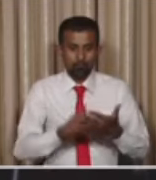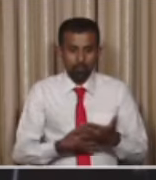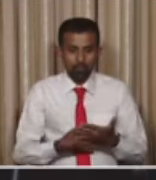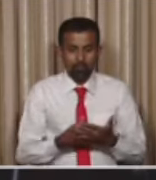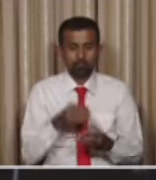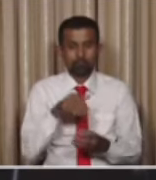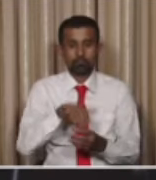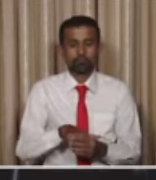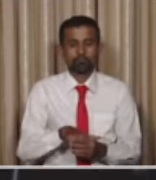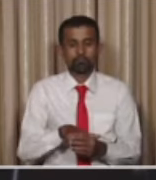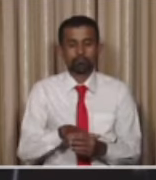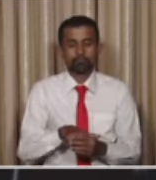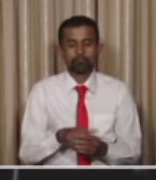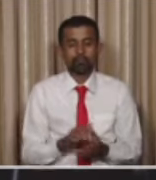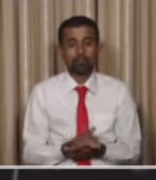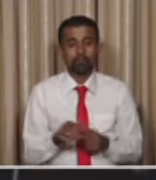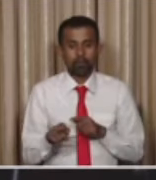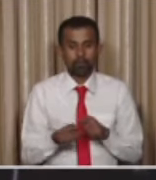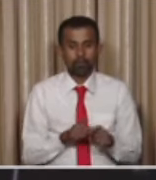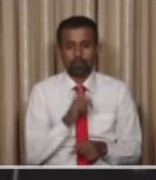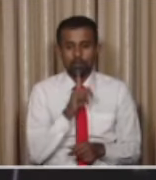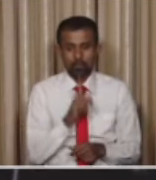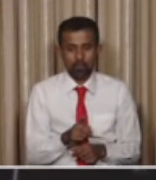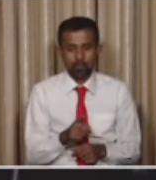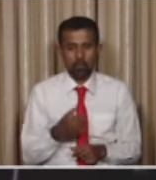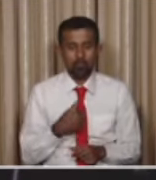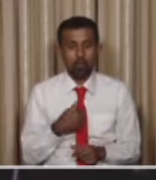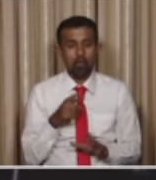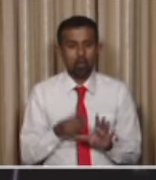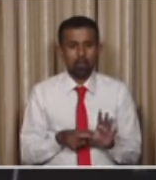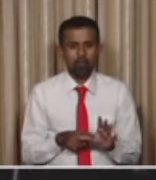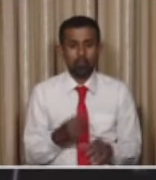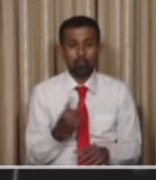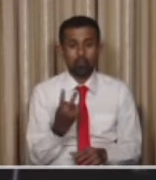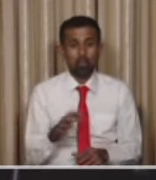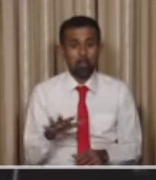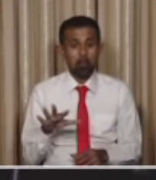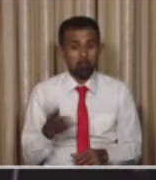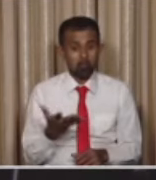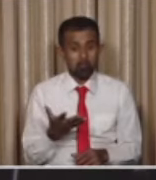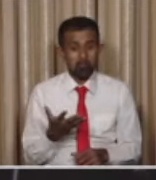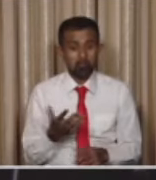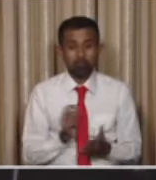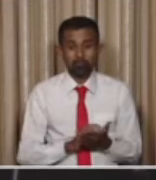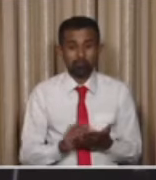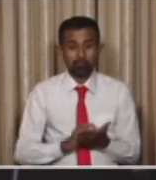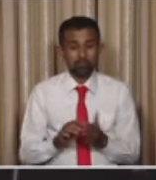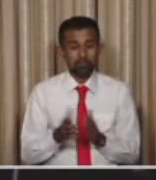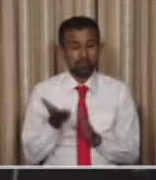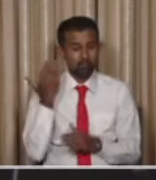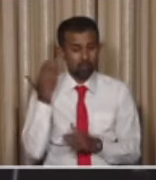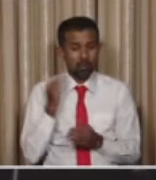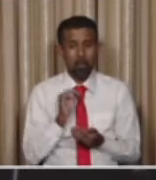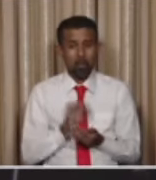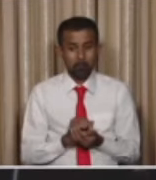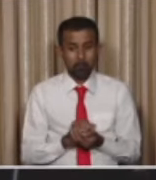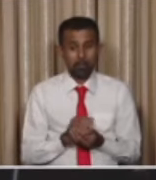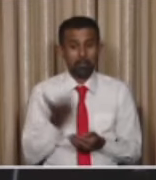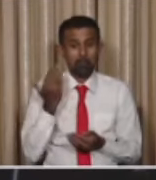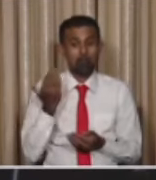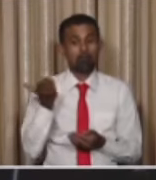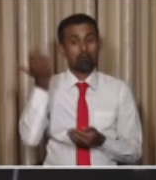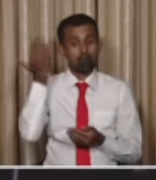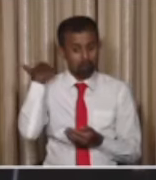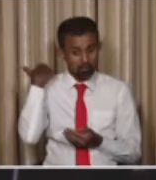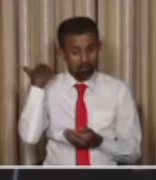සඳහා. ඒවයි ඉතින් කියමින් ගරු සභාපතිතුමනි අපිට වසර 2500ක ලිඛිත ඉතිහාසයක් තියෙන රටක්. ඊටත් එහා